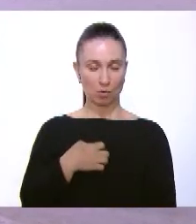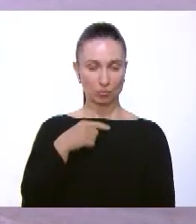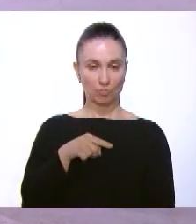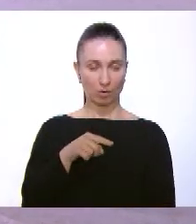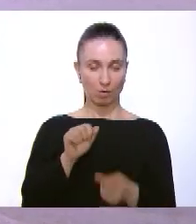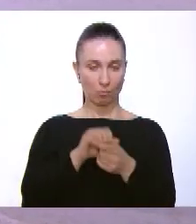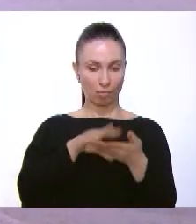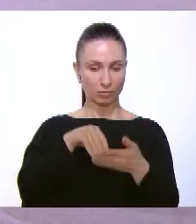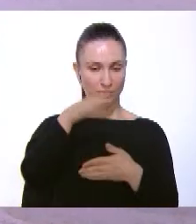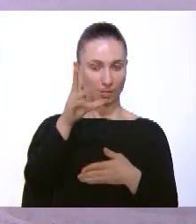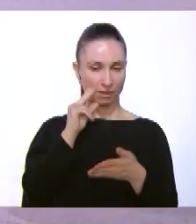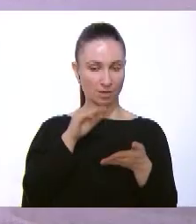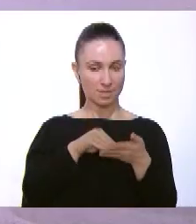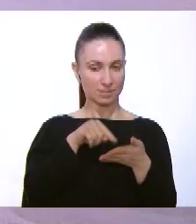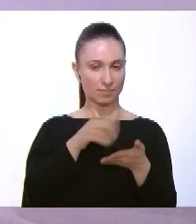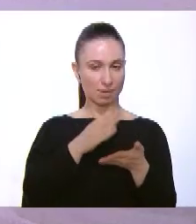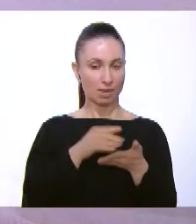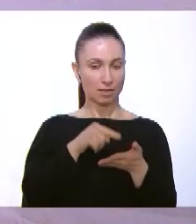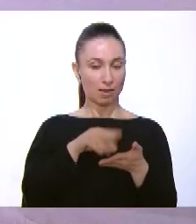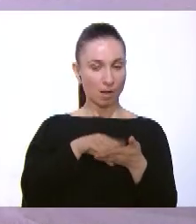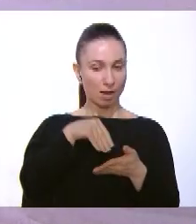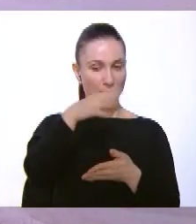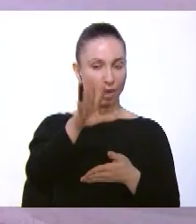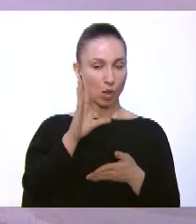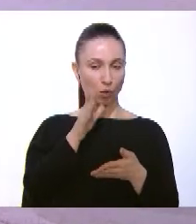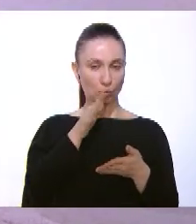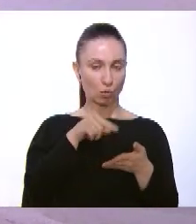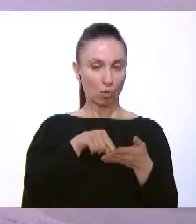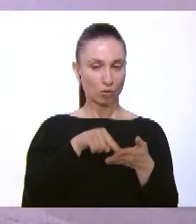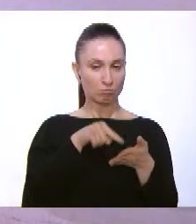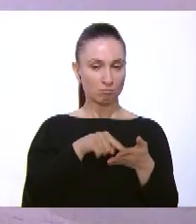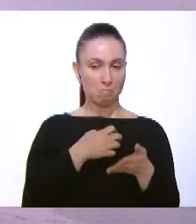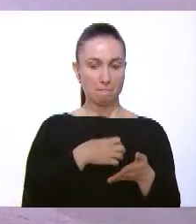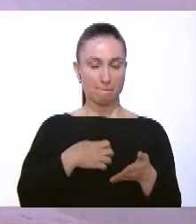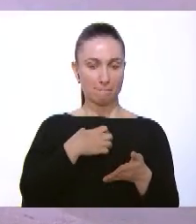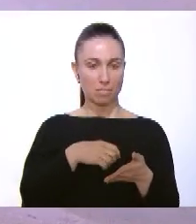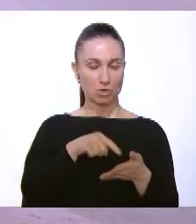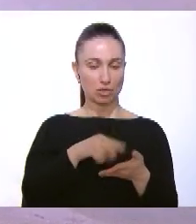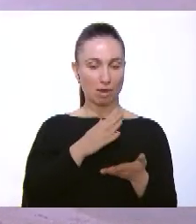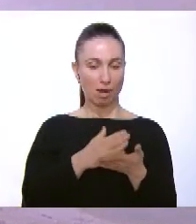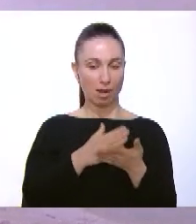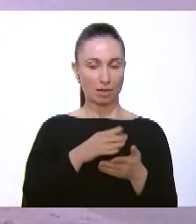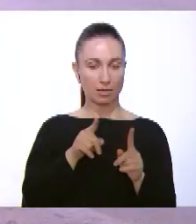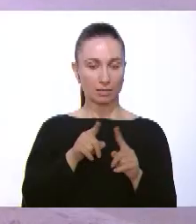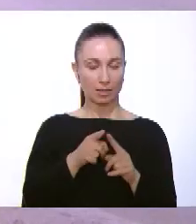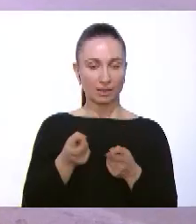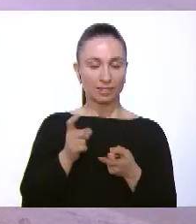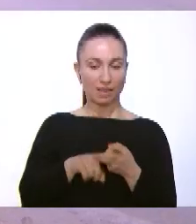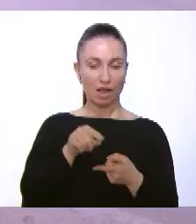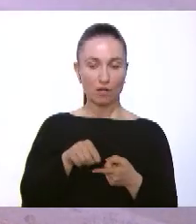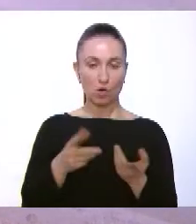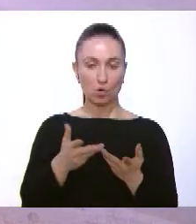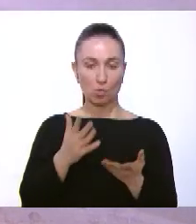უნდა გადავშალოთ. და ამ გადაფურცლისას ყველაზე მნიშვნელოვანი არის ხოლმე ის ასოციაციები,